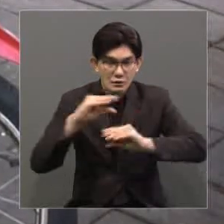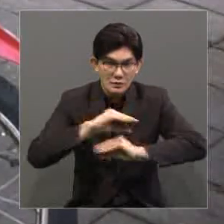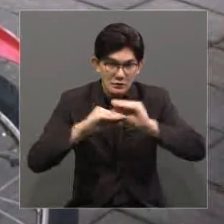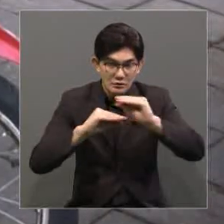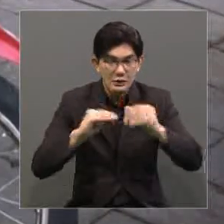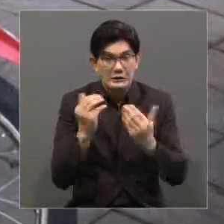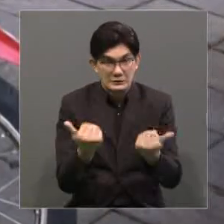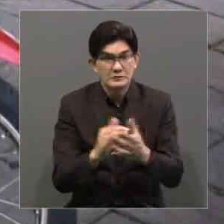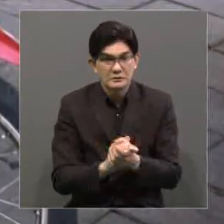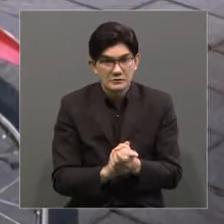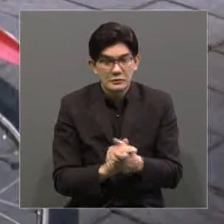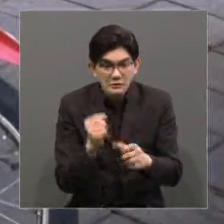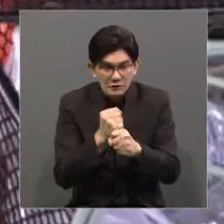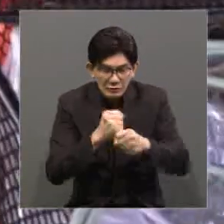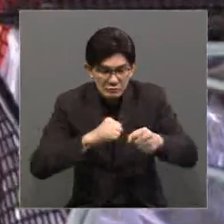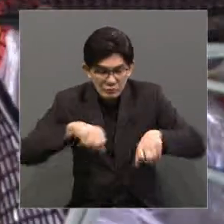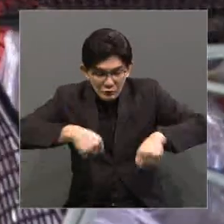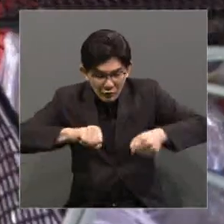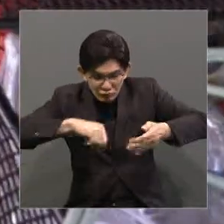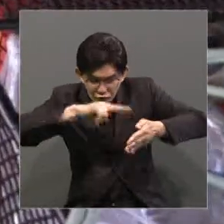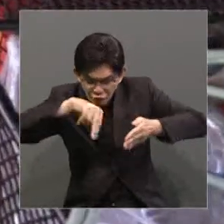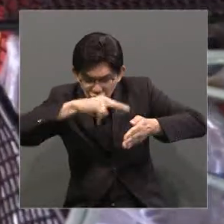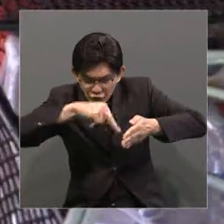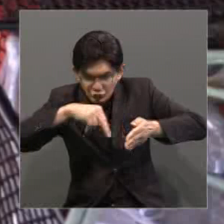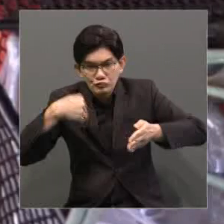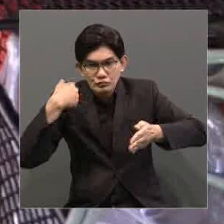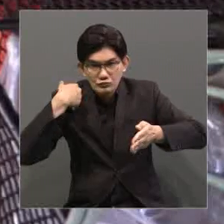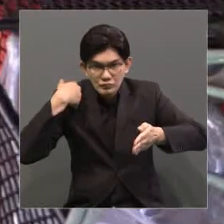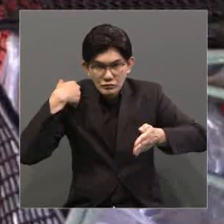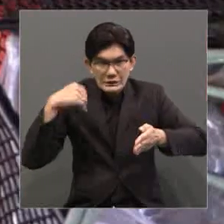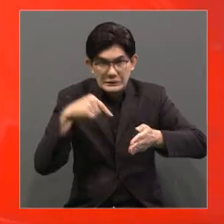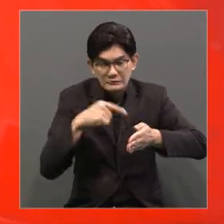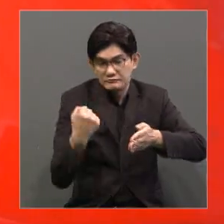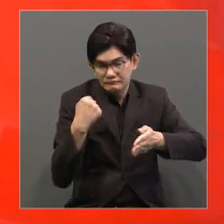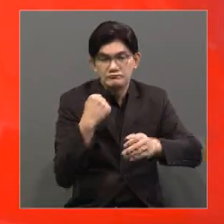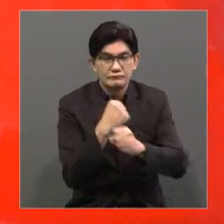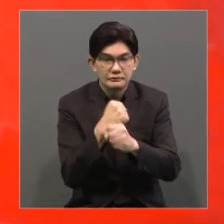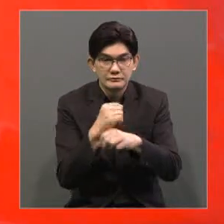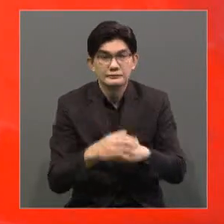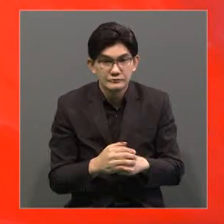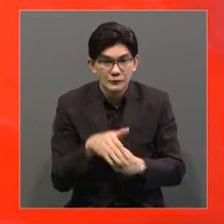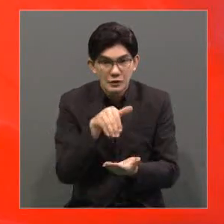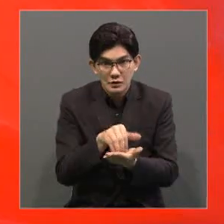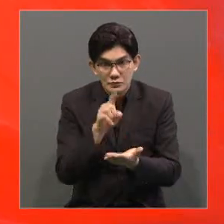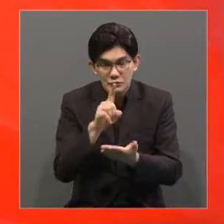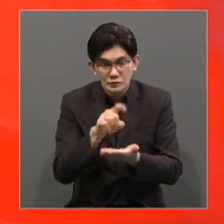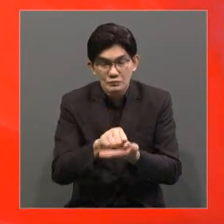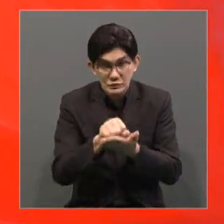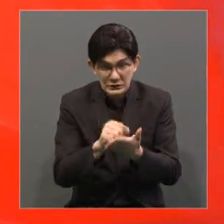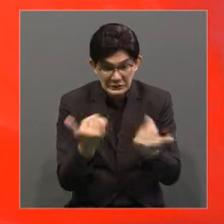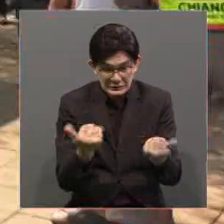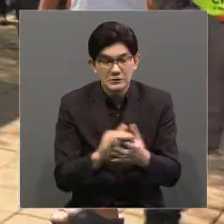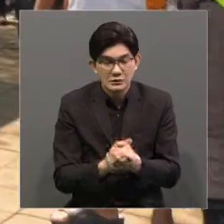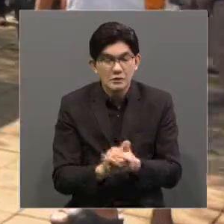สาต่างขมักขม้นตรวจสภาพรถจักรยานยนต์ของผู้นำรถมารับบริการอย่างแข็งขันโดยที่ศูนย์บริการ Fix It Center แบบเคลื่อน